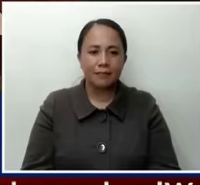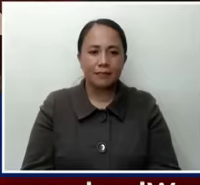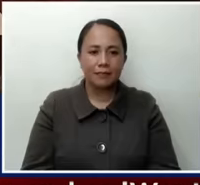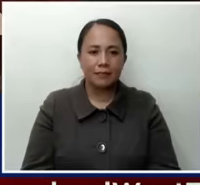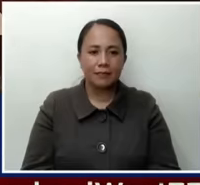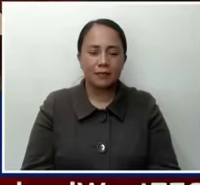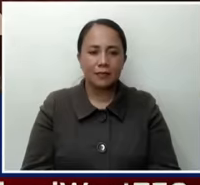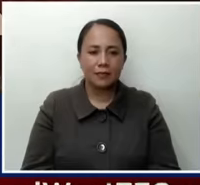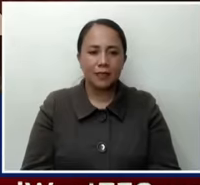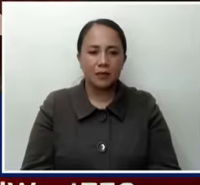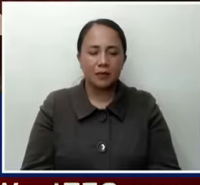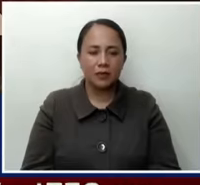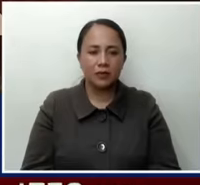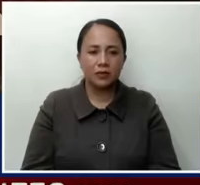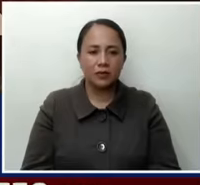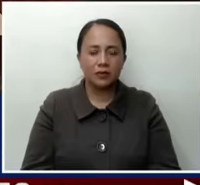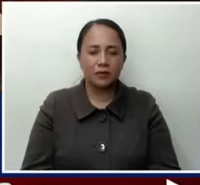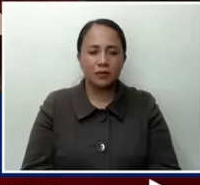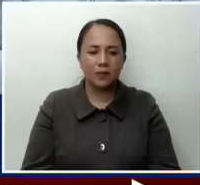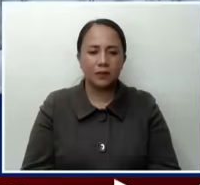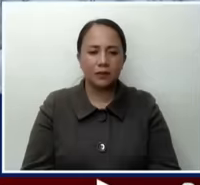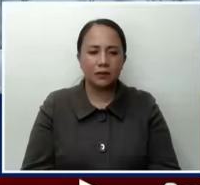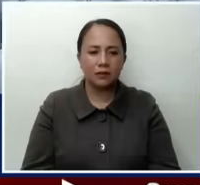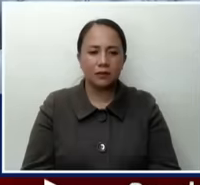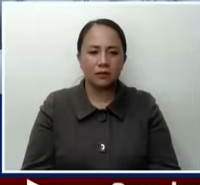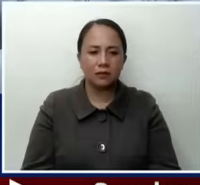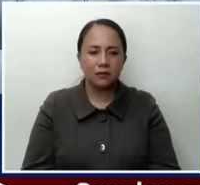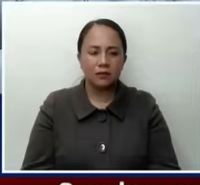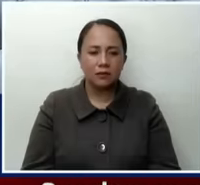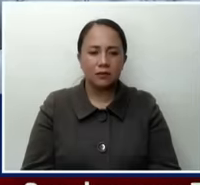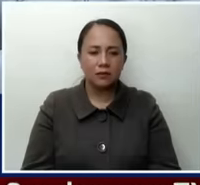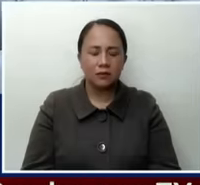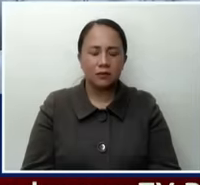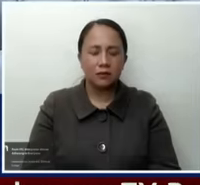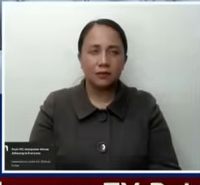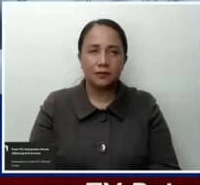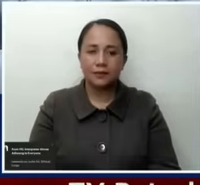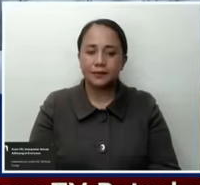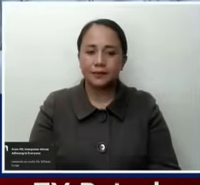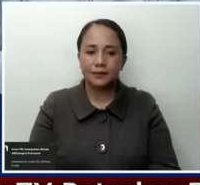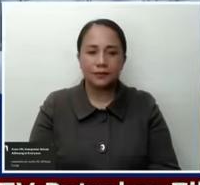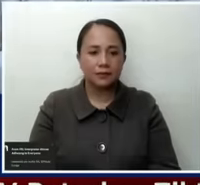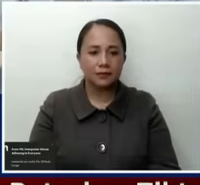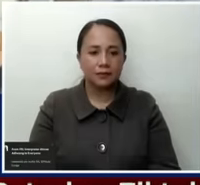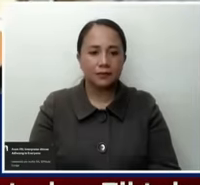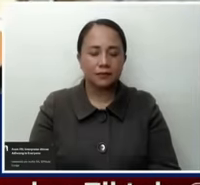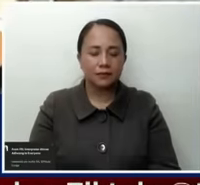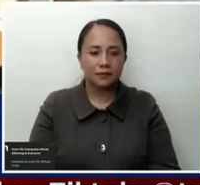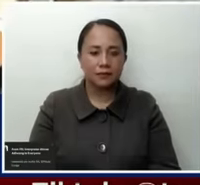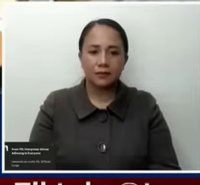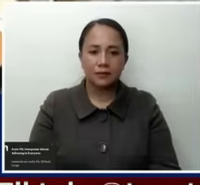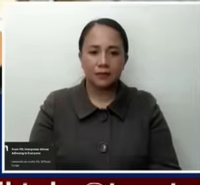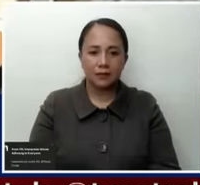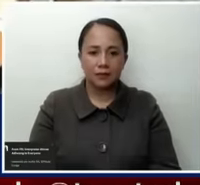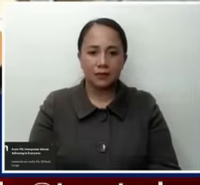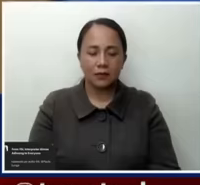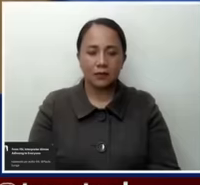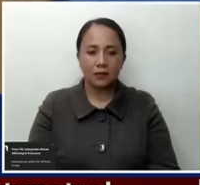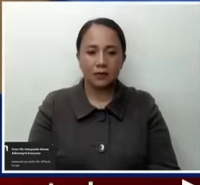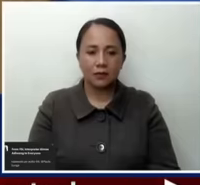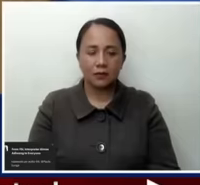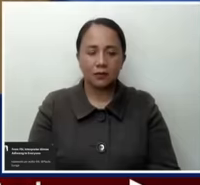din sa presscon sa Kamara ang hirit ni dating Pangulong Duterte para sa term extension ng mga nakaupong opisyal ang